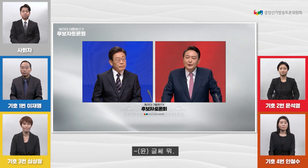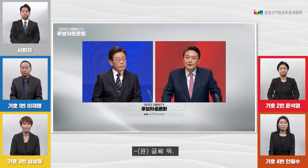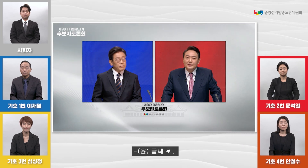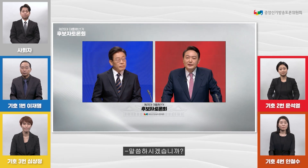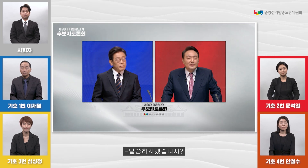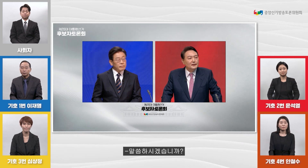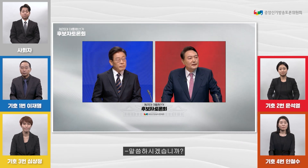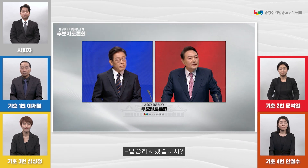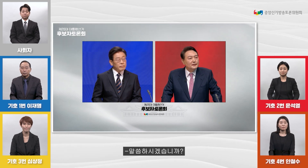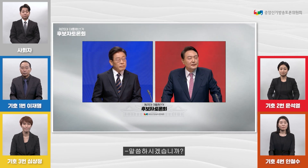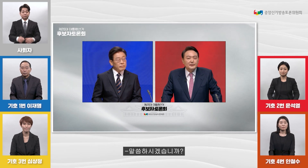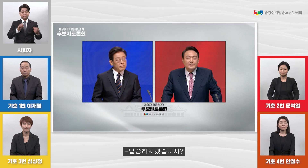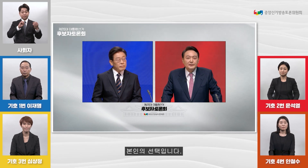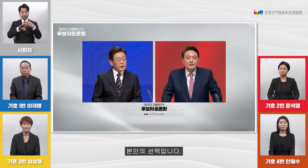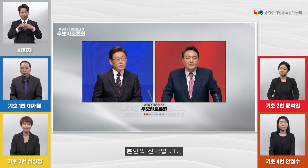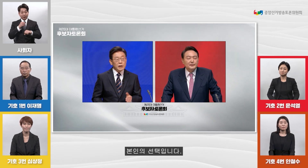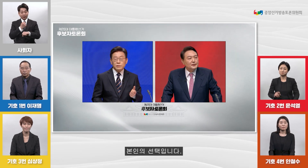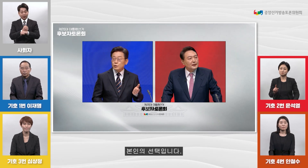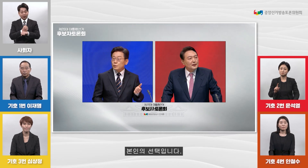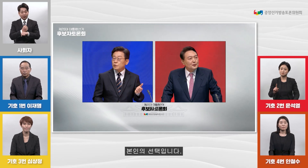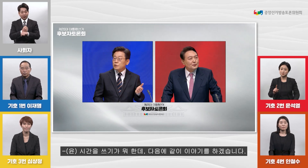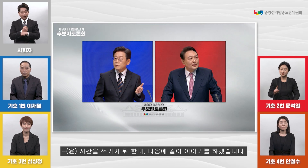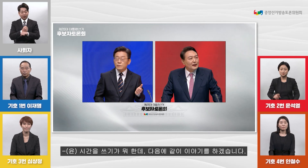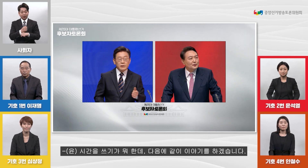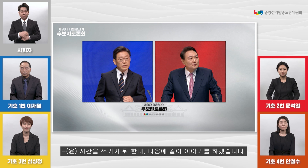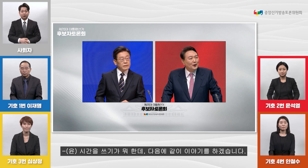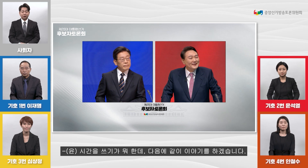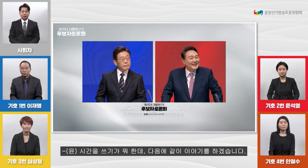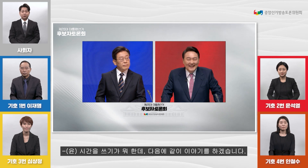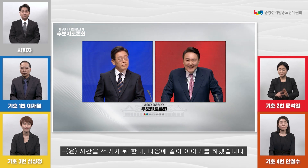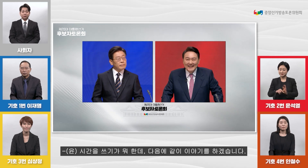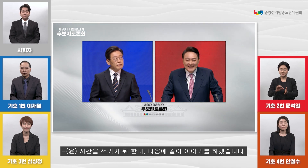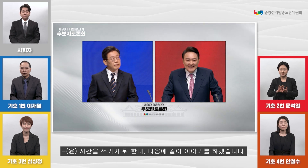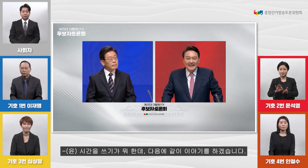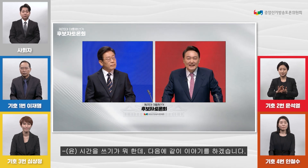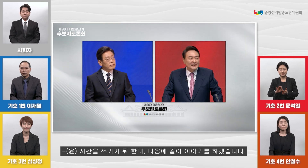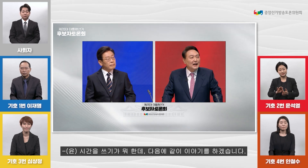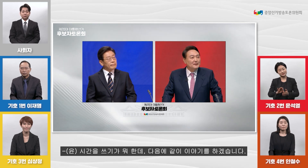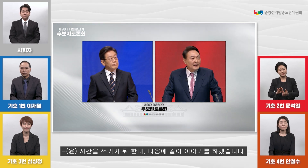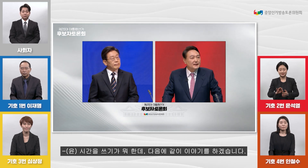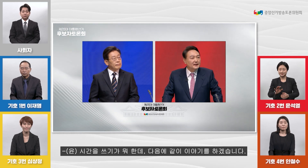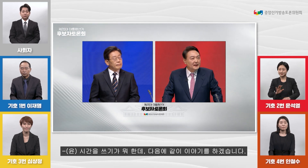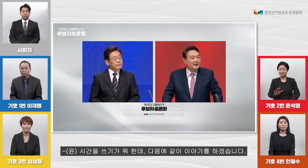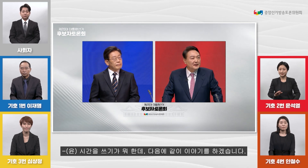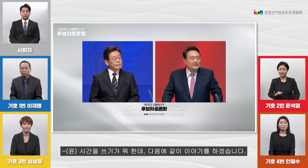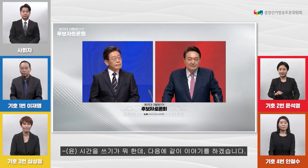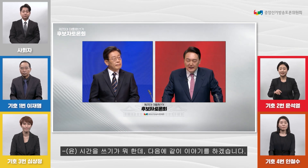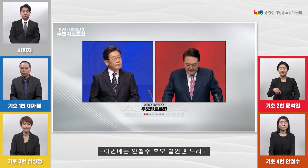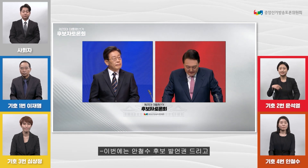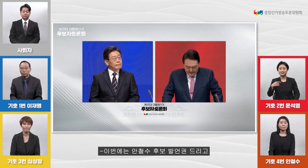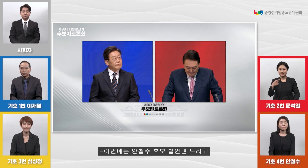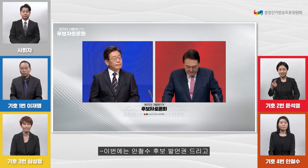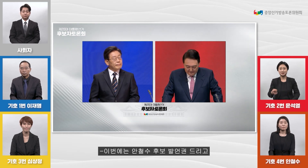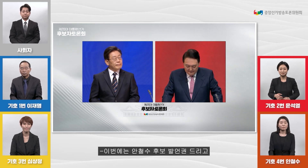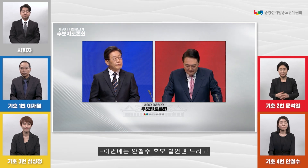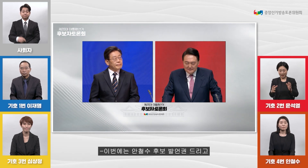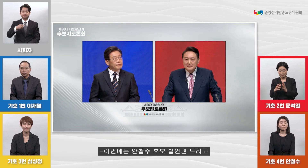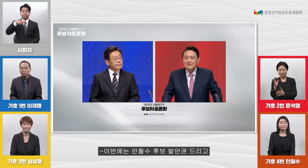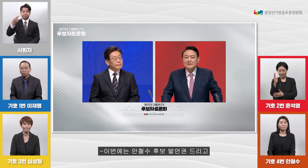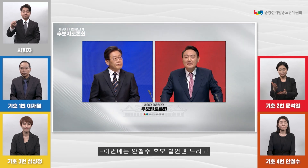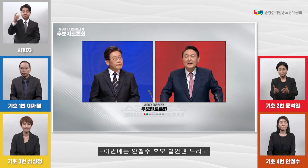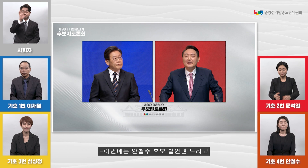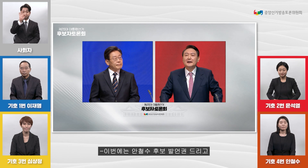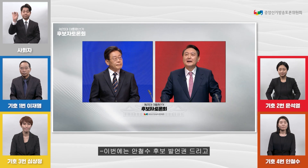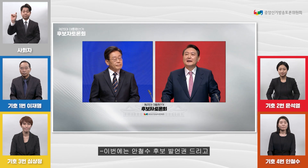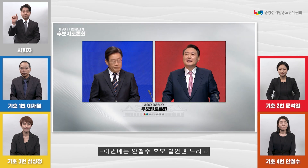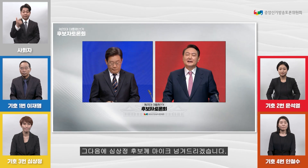글쎄 뭐 네, 말씀하시겠습니까? 본인의 선택 시간을 좀 쓰기가 좀 뭐한데 네. 예, 다음에 같이 얘기를 하겠습니다. 이번에는 안철수